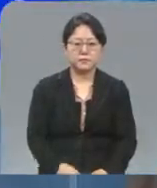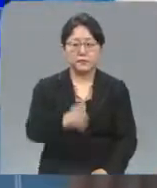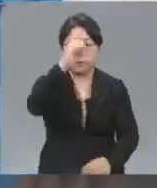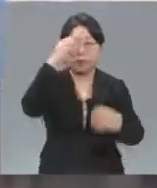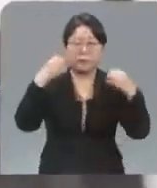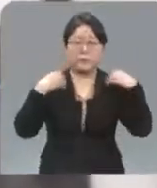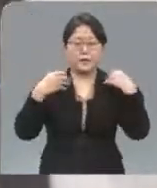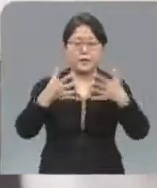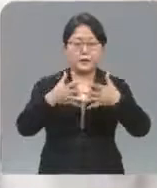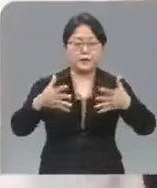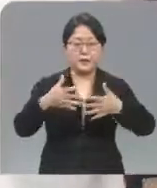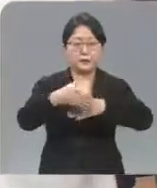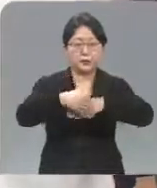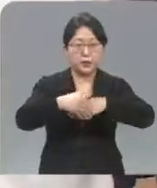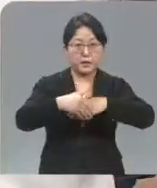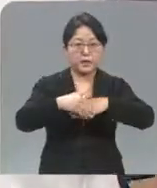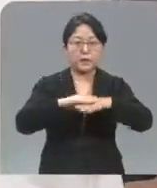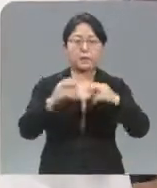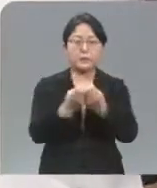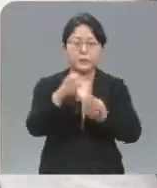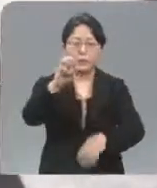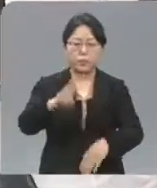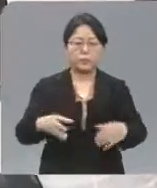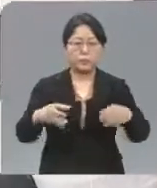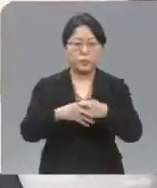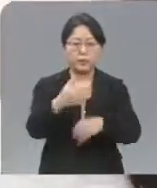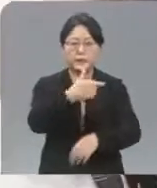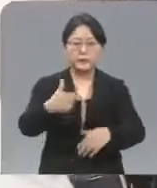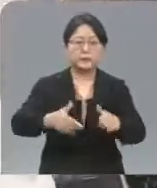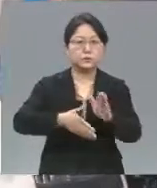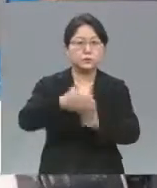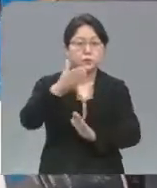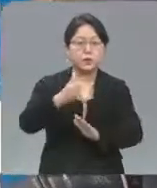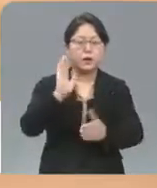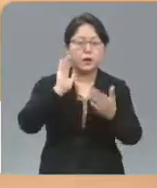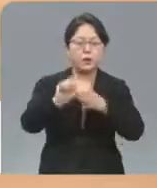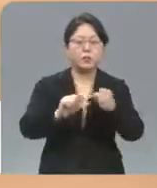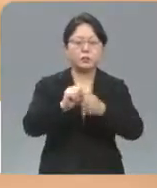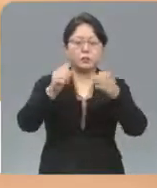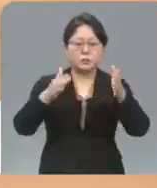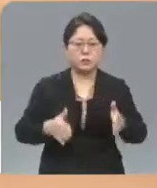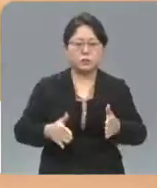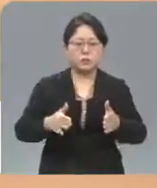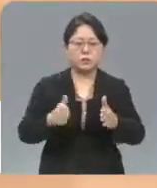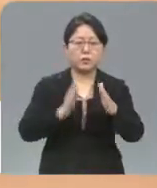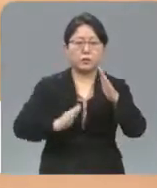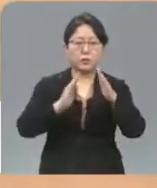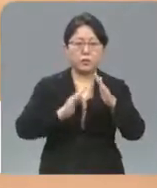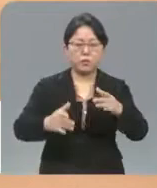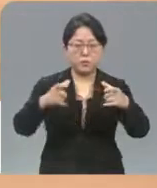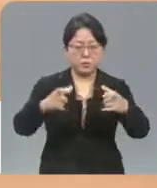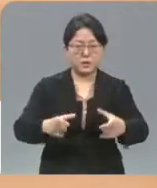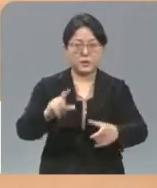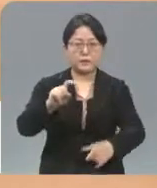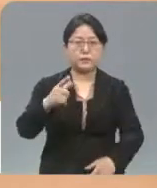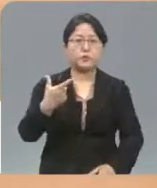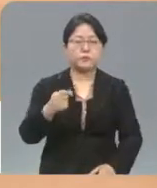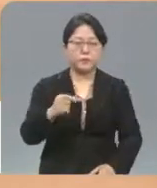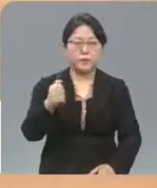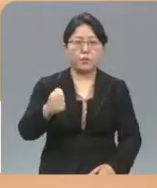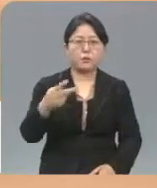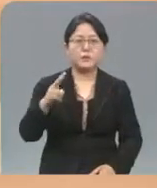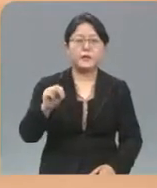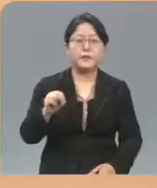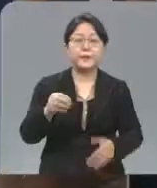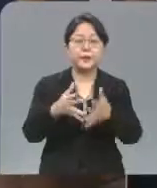정부의 주택 공급 대책을 보면 광주를 포함한 지방 대도시에 앞으로 5년간 공공택지 16만 호를 비롯해